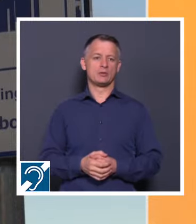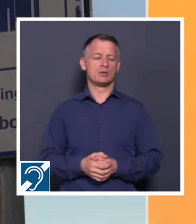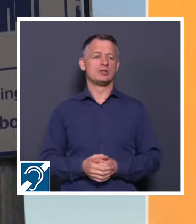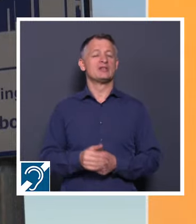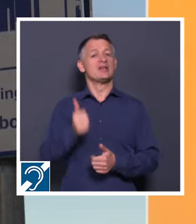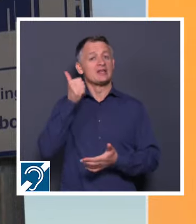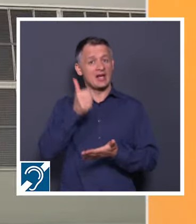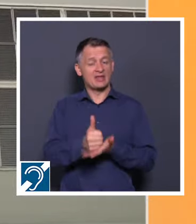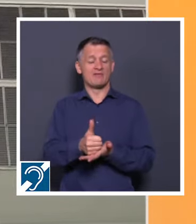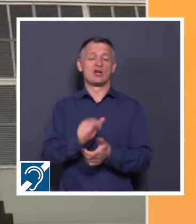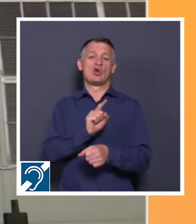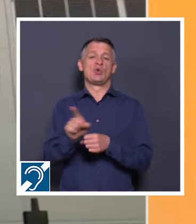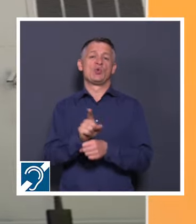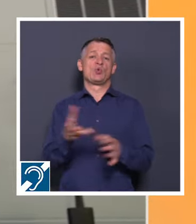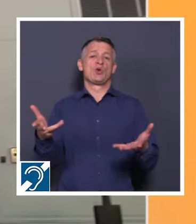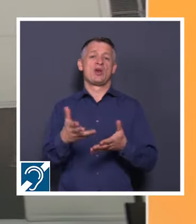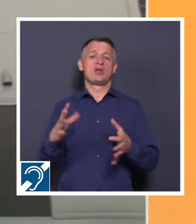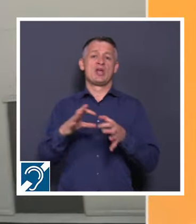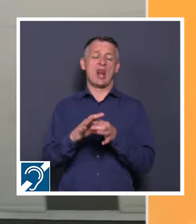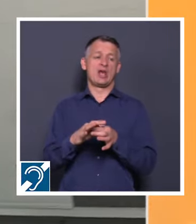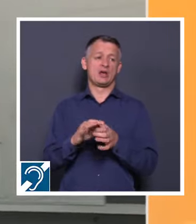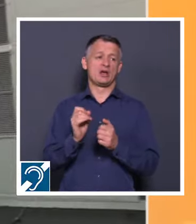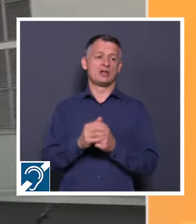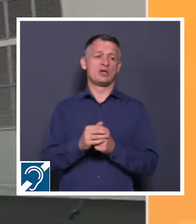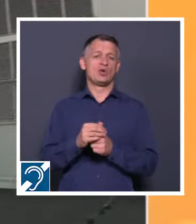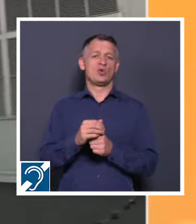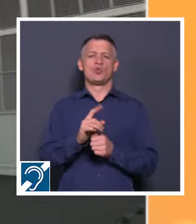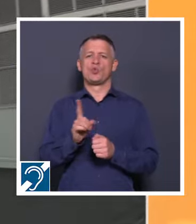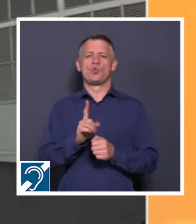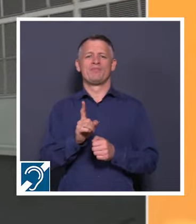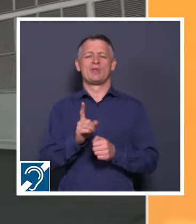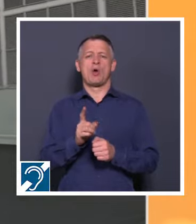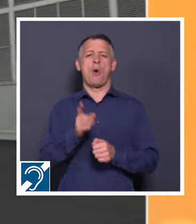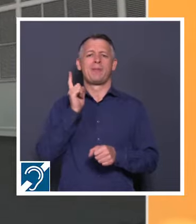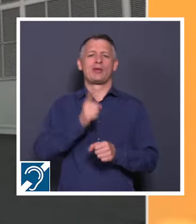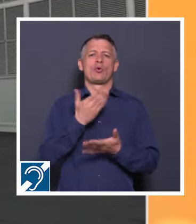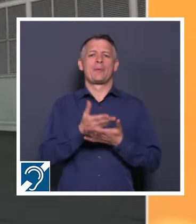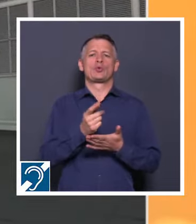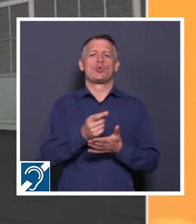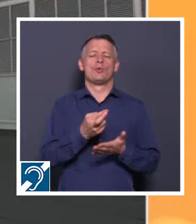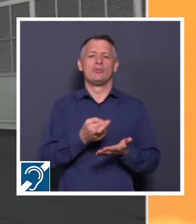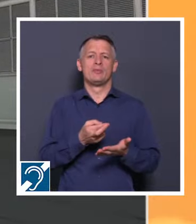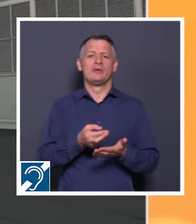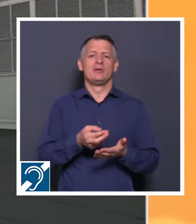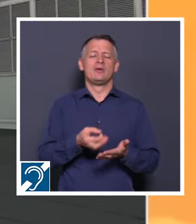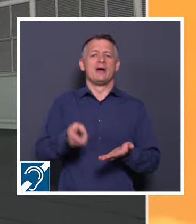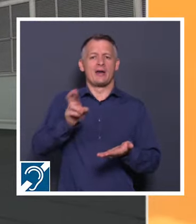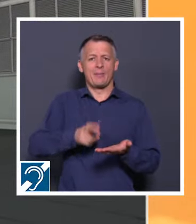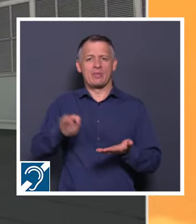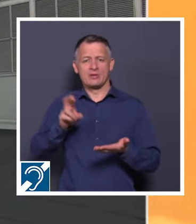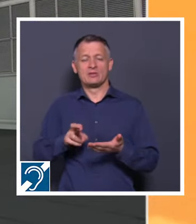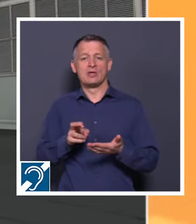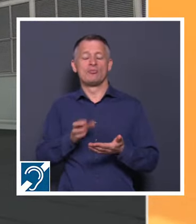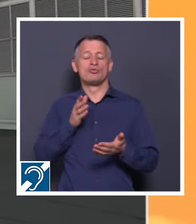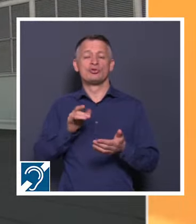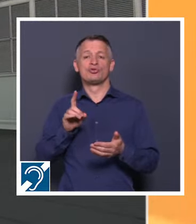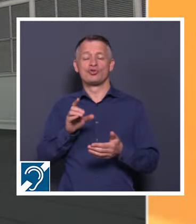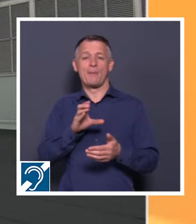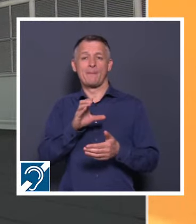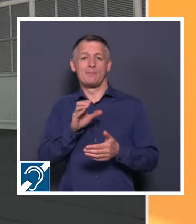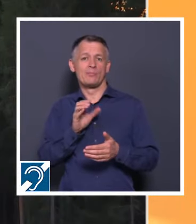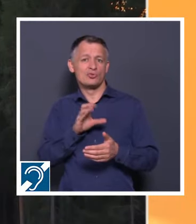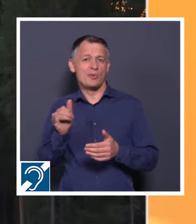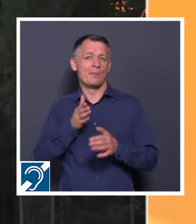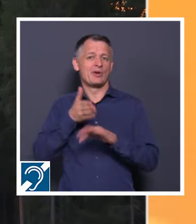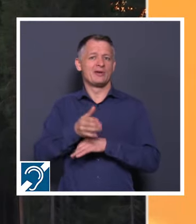de nu neapărat de repetitivitate, ci inclusiv de creativitate. Poți să faci ping-pong de idei cu